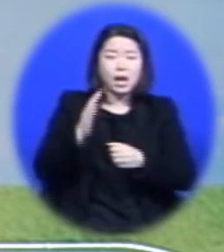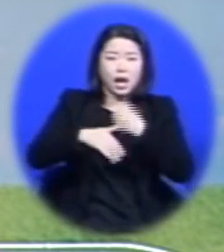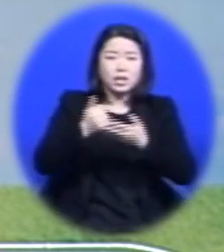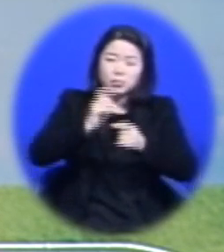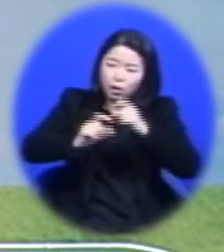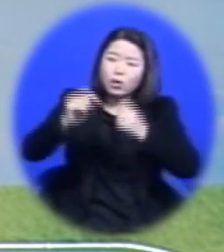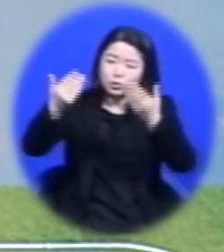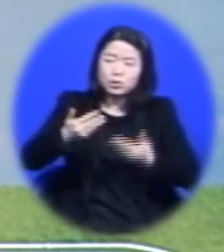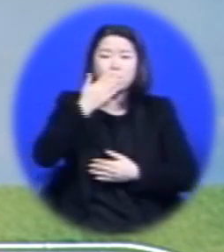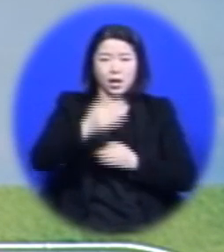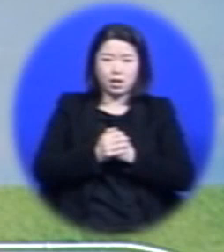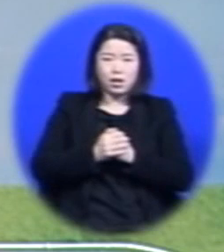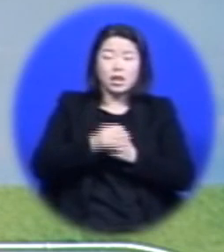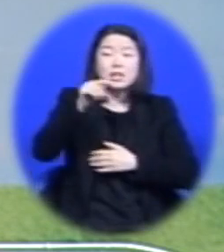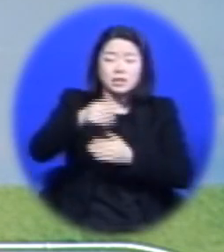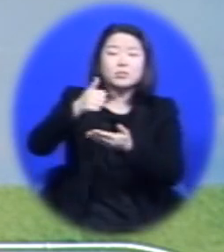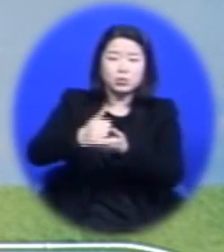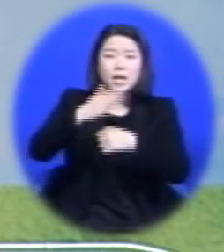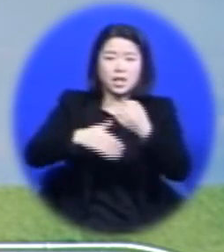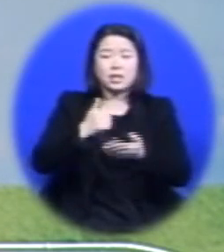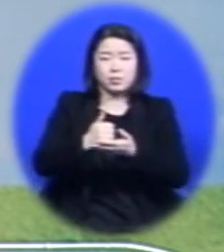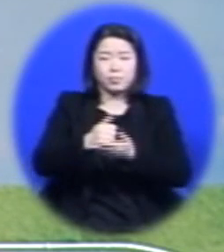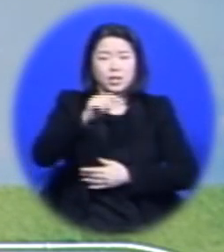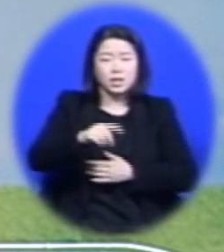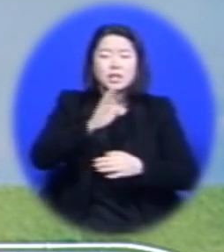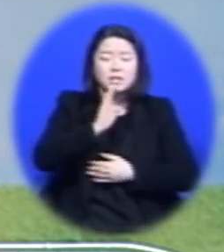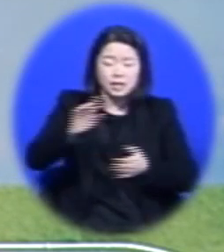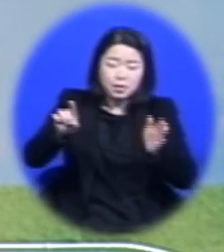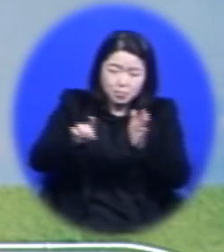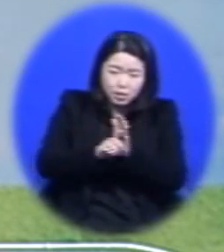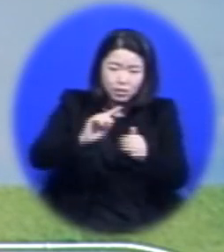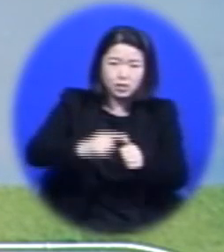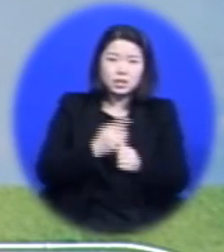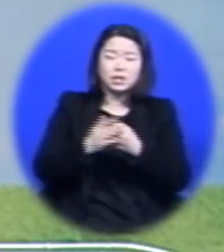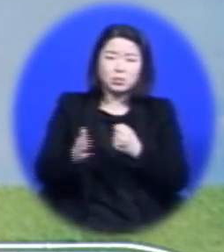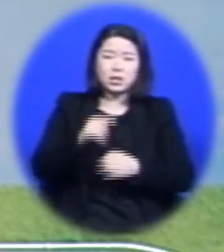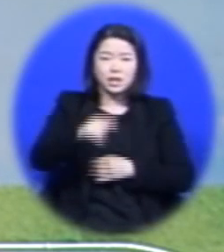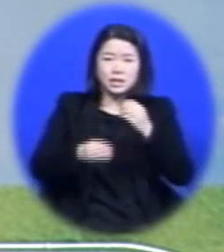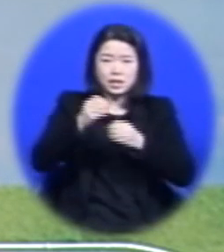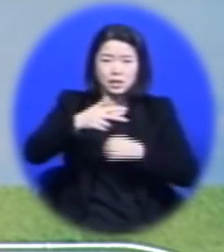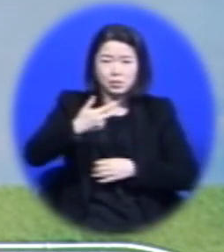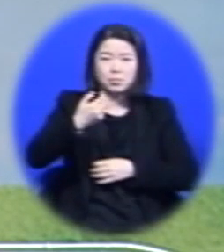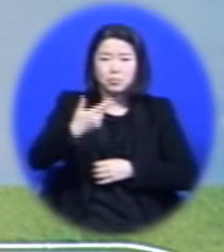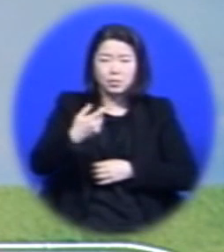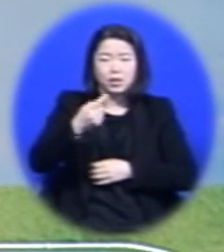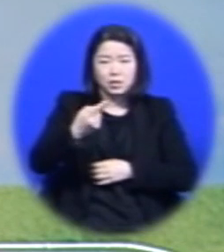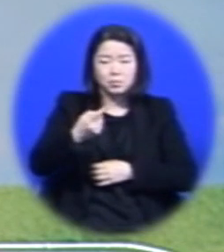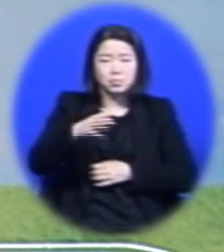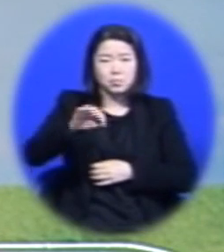있어요 그분이 하나님이 세 요 이게 진짜 믿어지니 까 이 시편 3 11편의